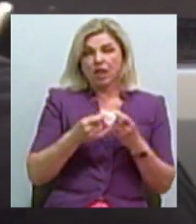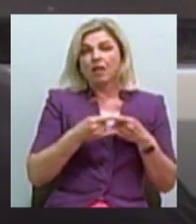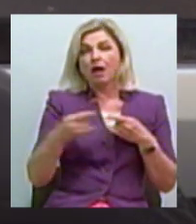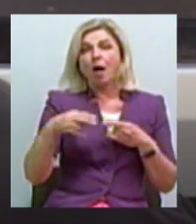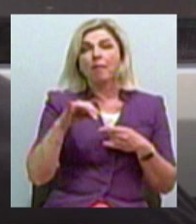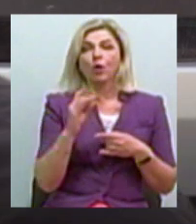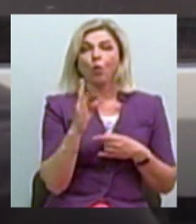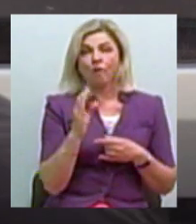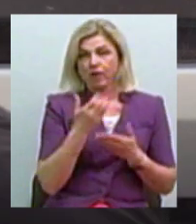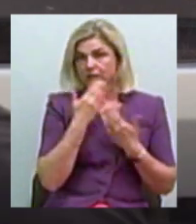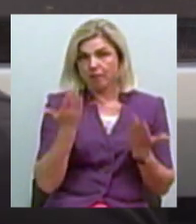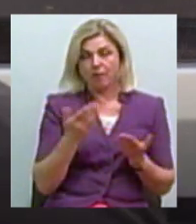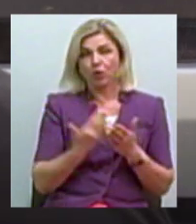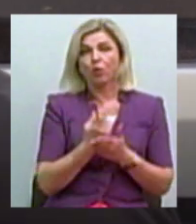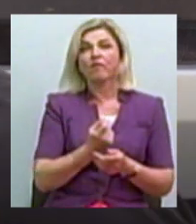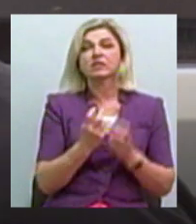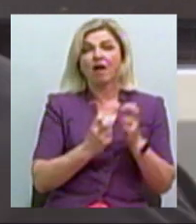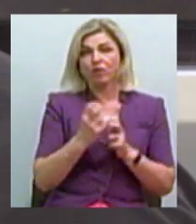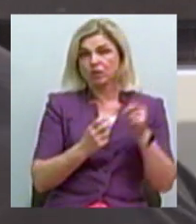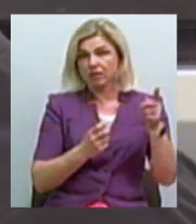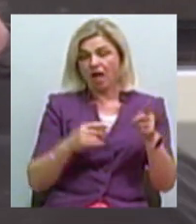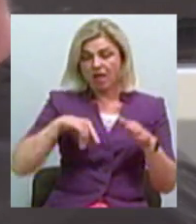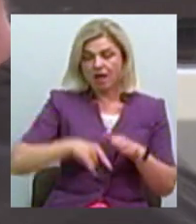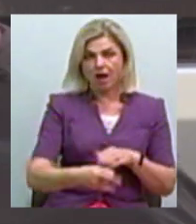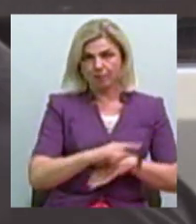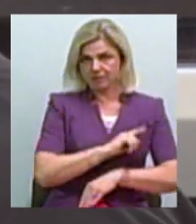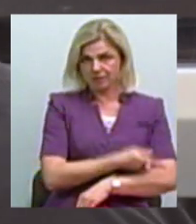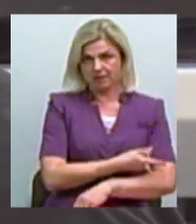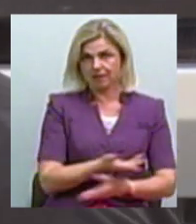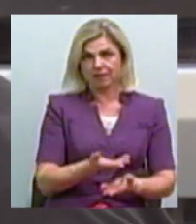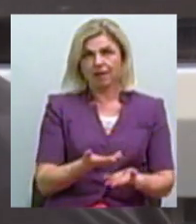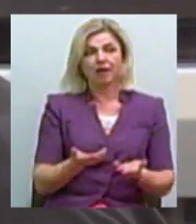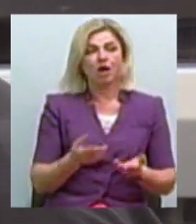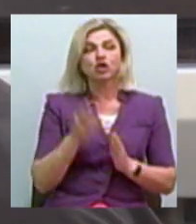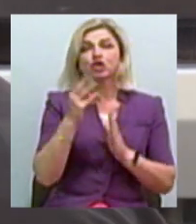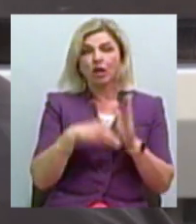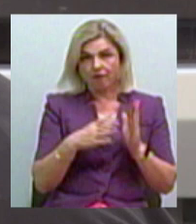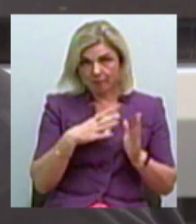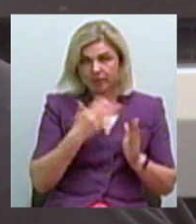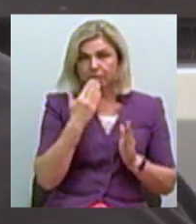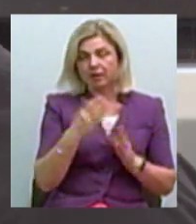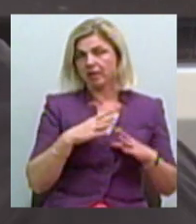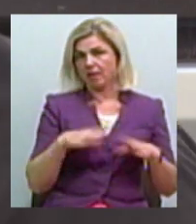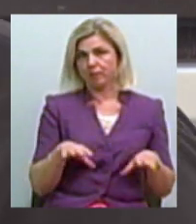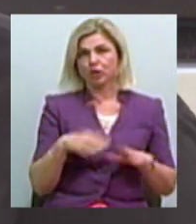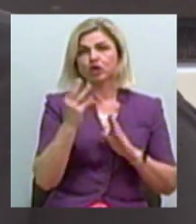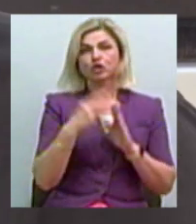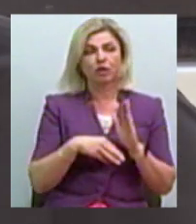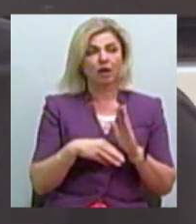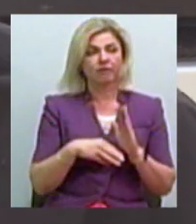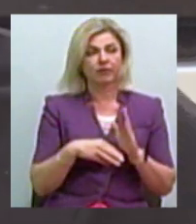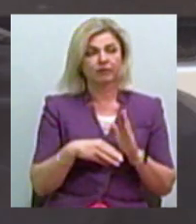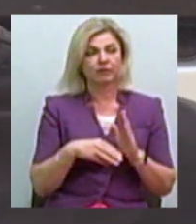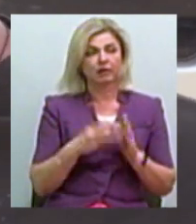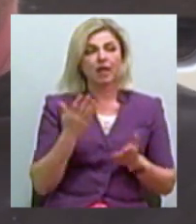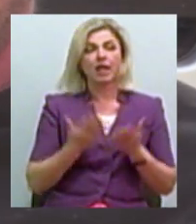там на Новозаводській, де ями такі по пояс, то і всі парковки. Штрафи були? Не було. Штрафи були там, за таке,